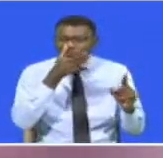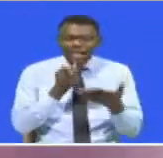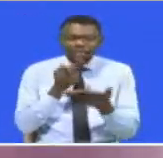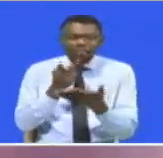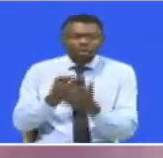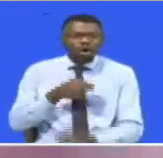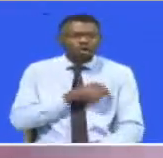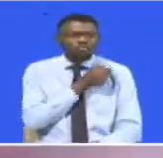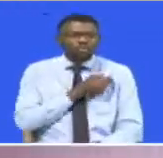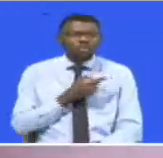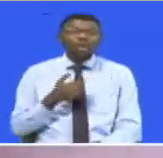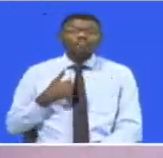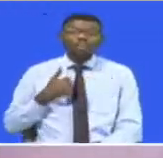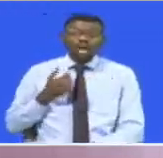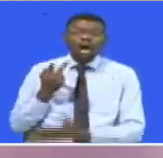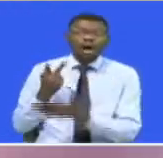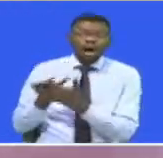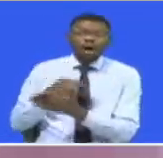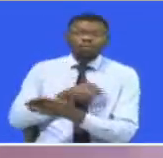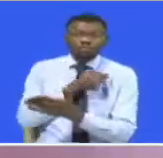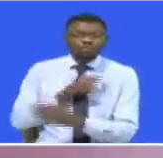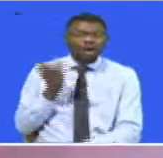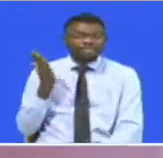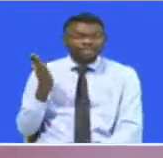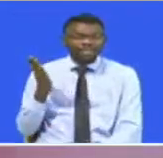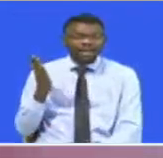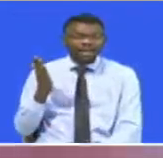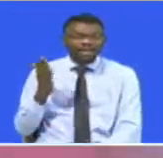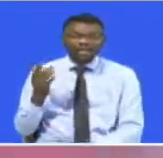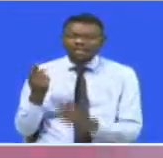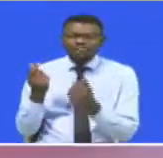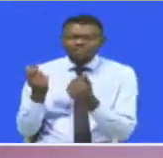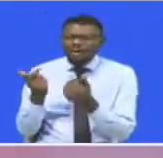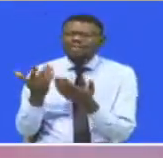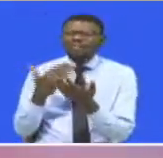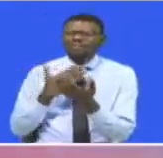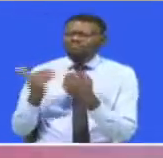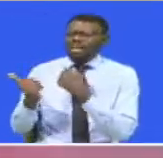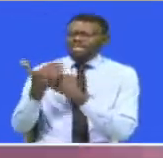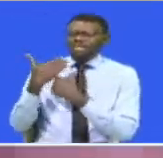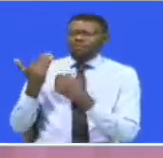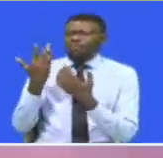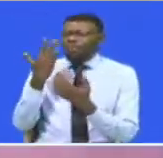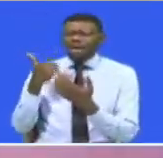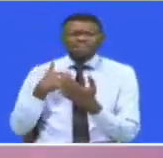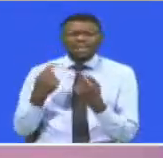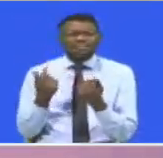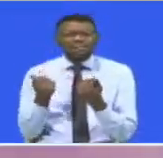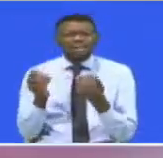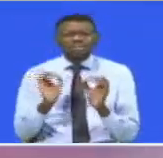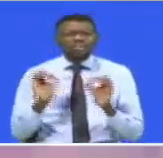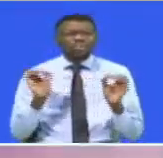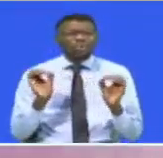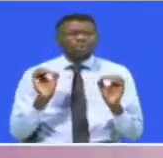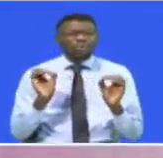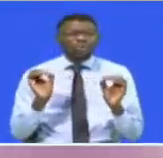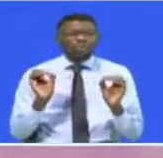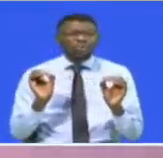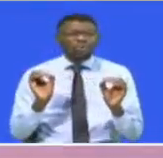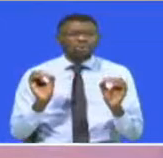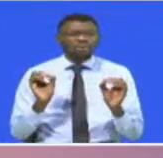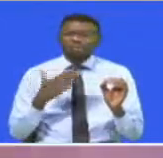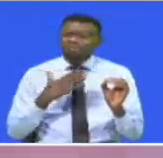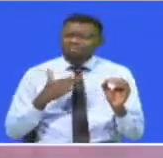mahututi. Nakwambia niko hospitali nililazwa, hasa mgenitumania pesa za matumizi, maana basi niko kwenye hali mbaya kweli. Hawataki watu